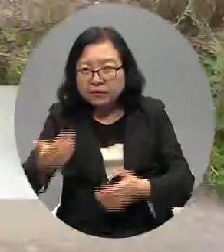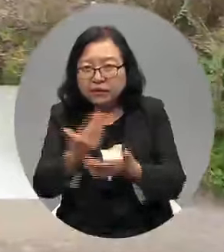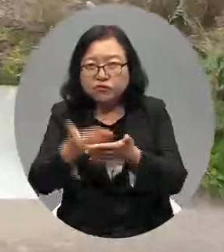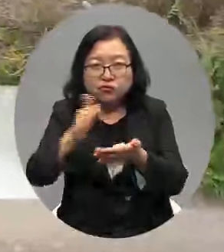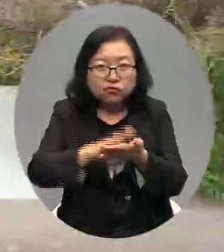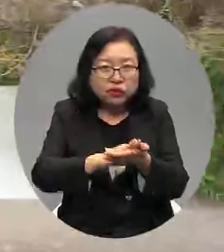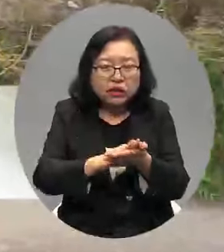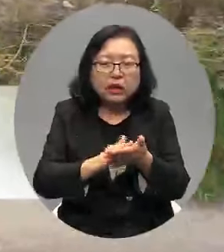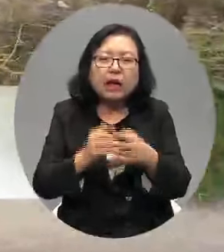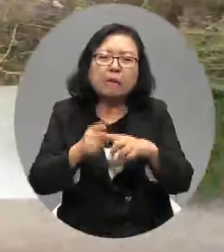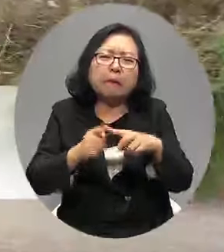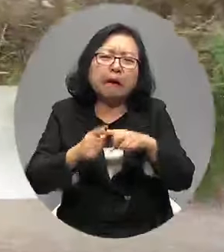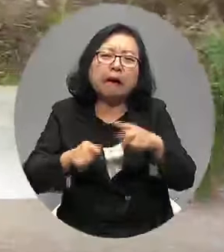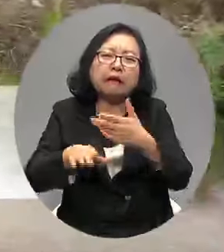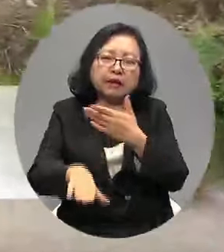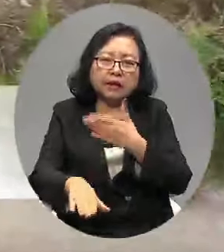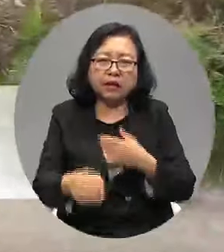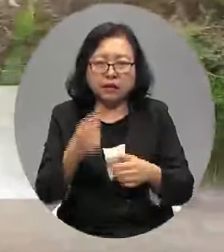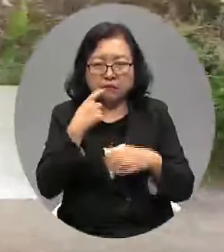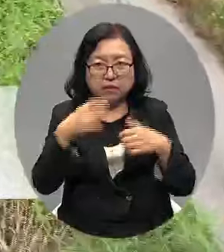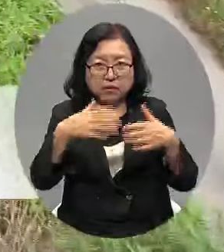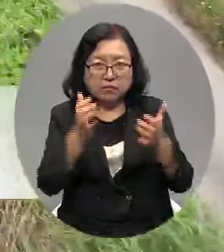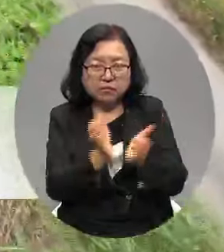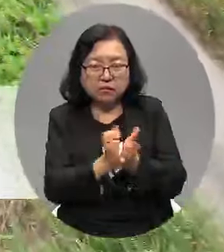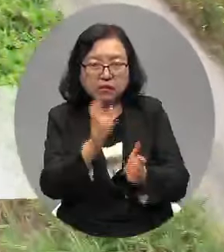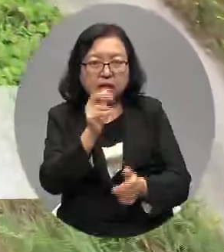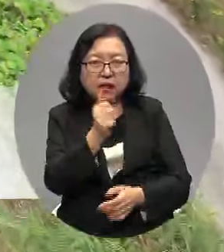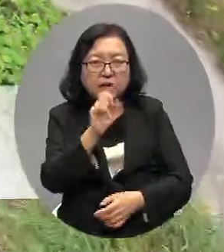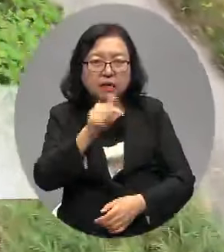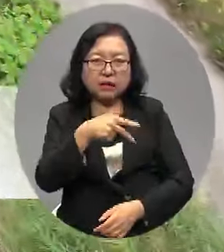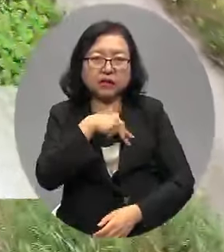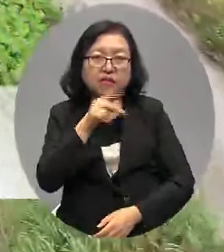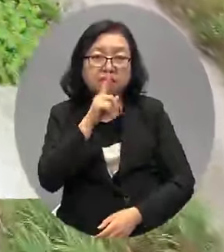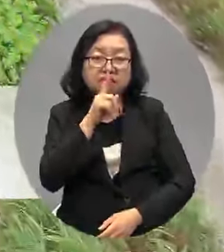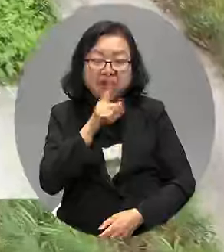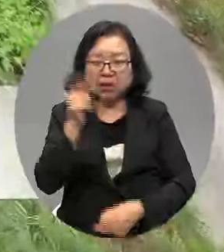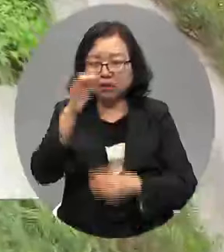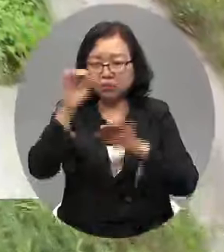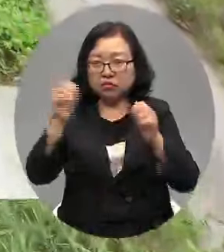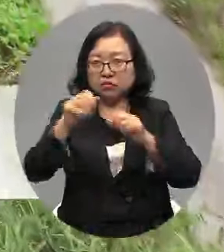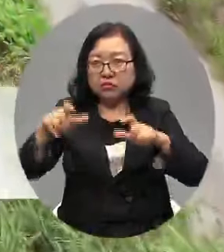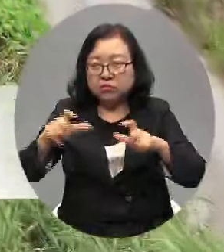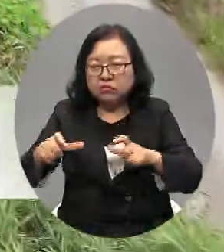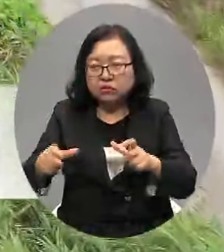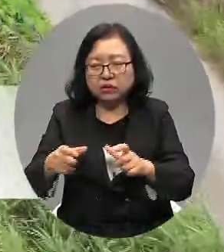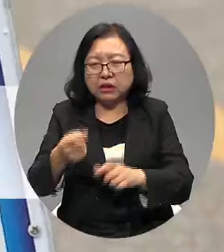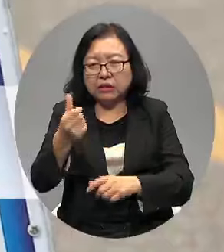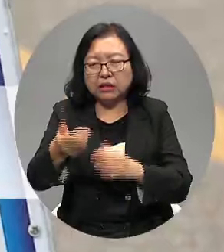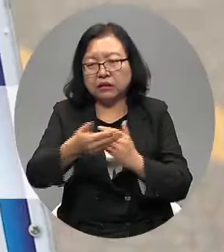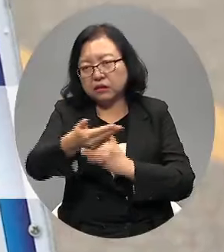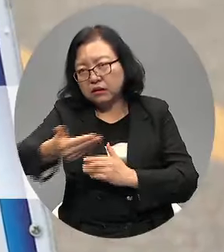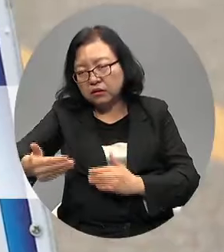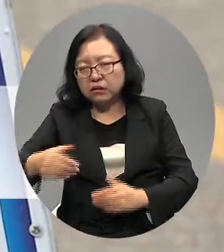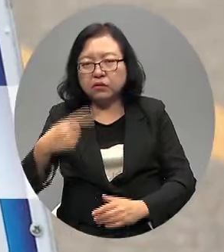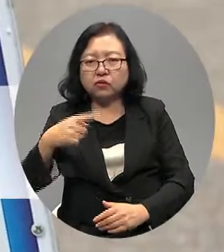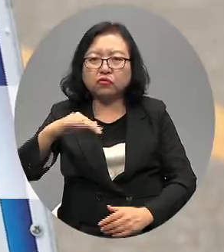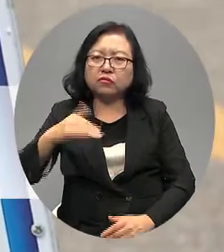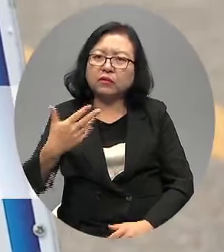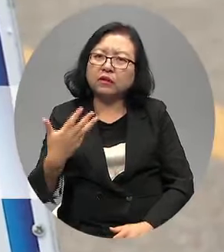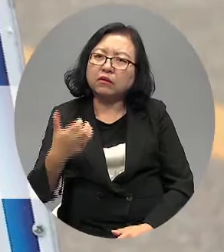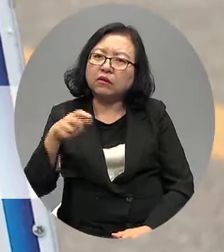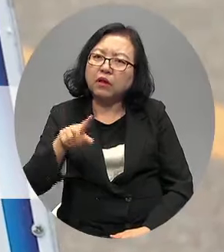못했습니다. 더불어민주당 한병도 의원에 따르면 충북 지역 소하천은 모두 1,981곳으로